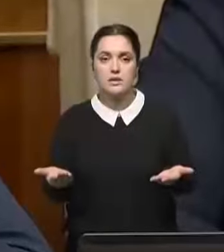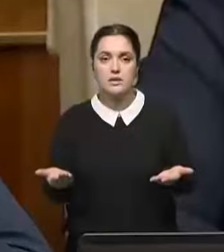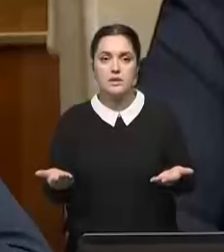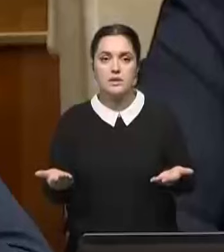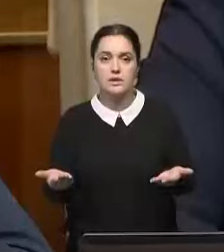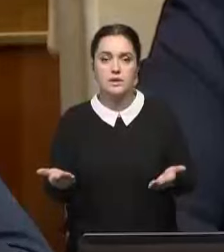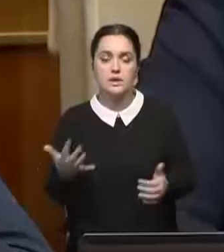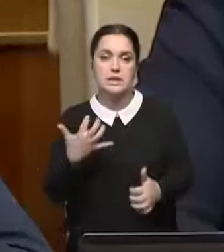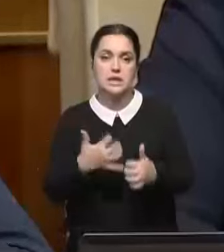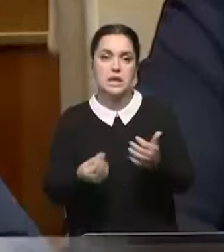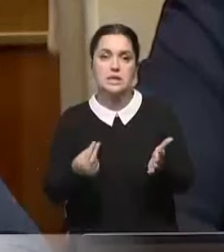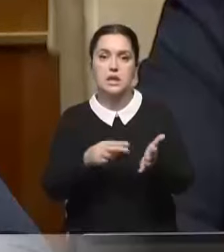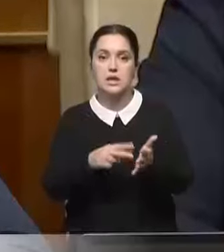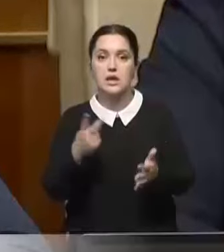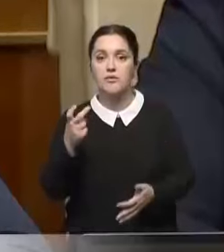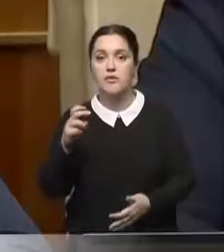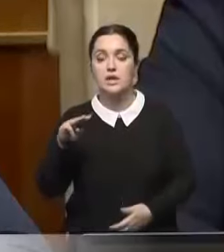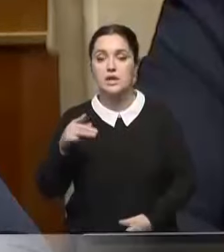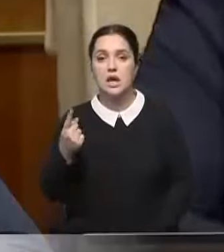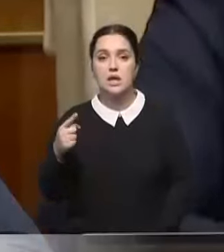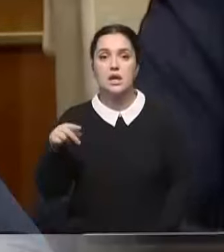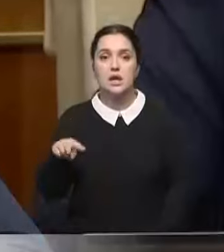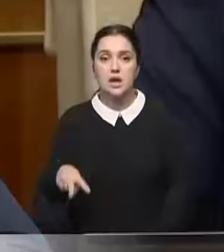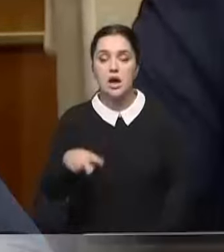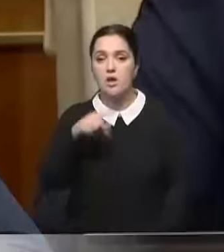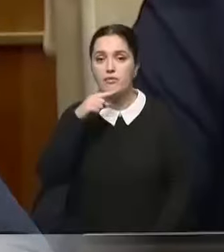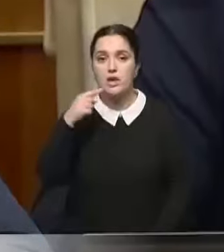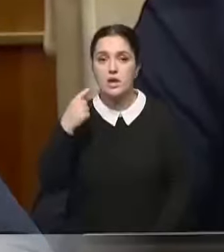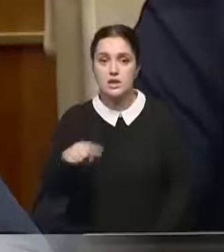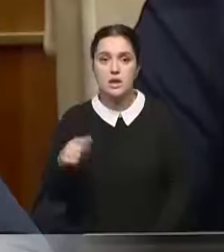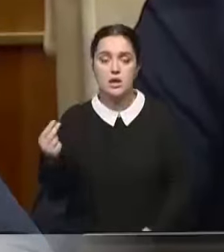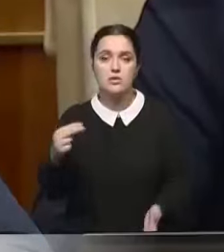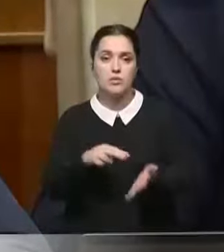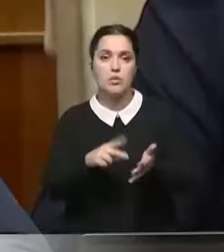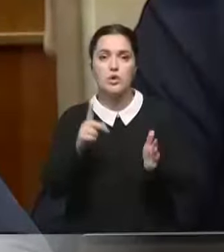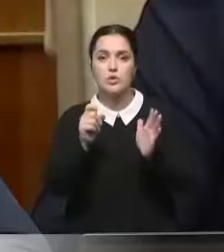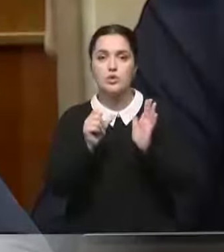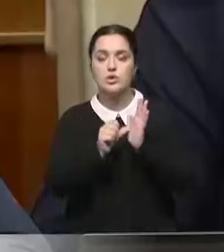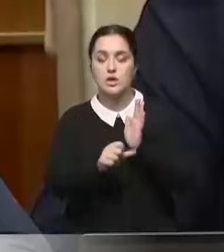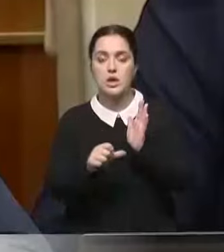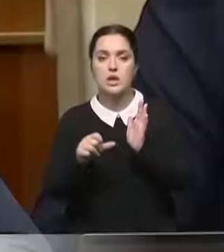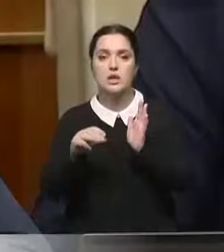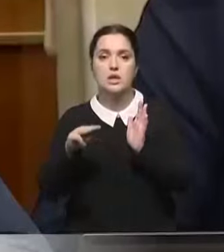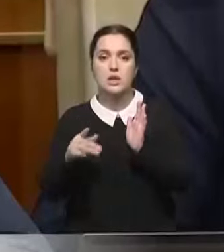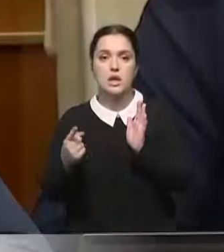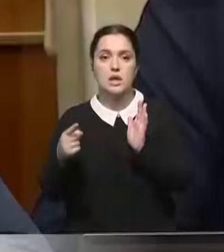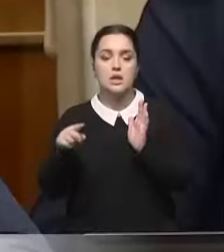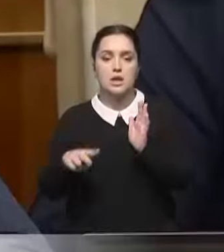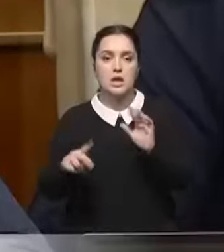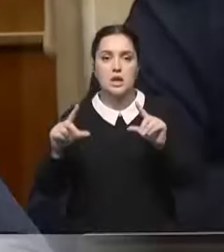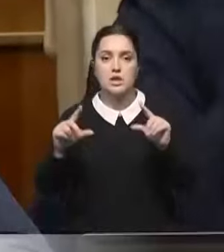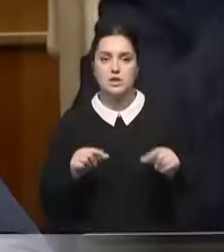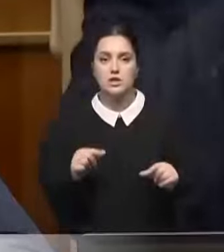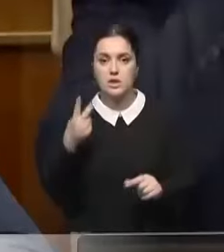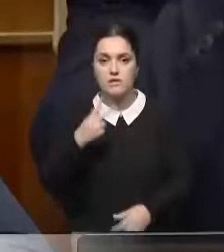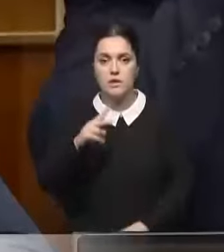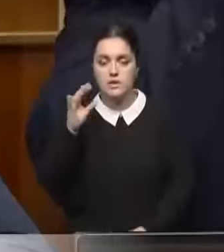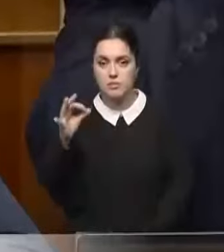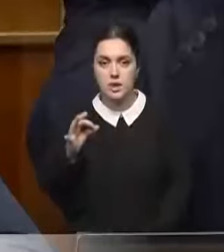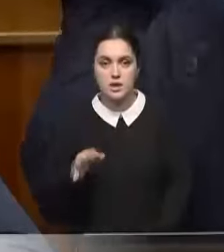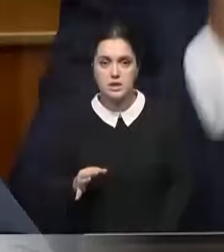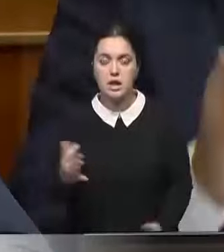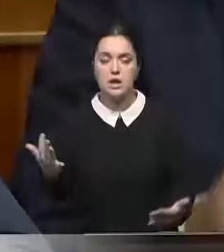цене 200 тенге за литр, а в Российской Федерации она составляет 160 тенге за литр, ниже на 20%.